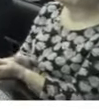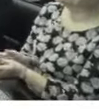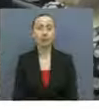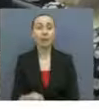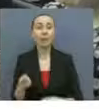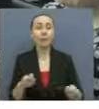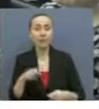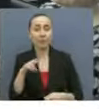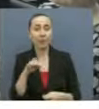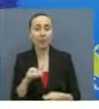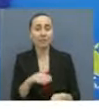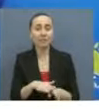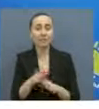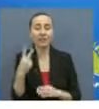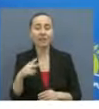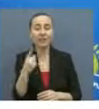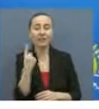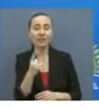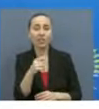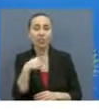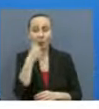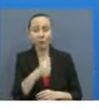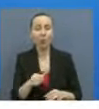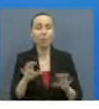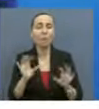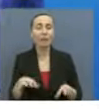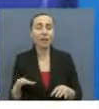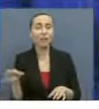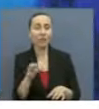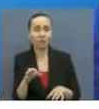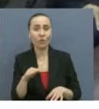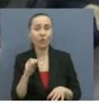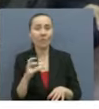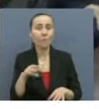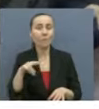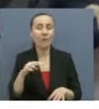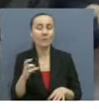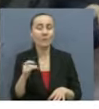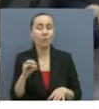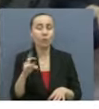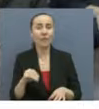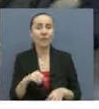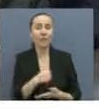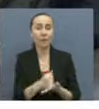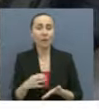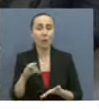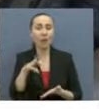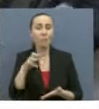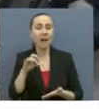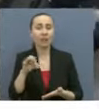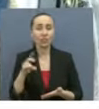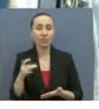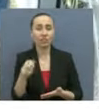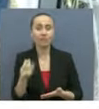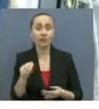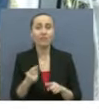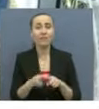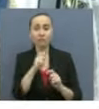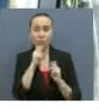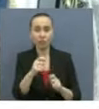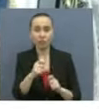Правящей партии исполняется 21 год. Председатель областного филиала партии Нур Отан Аким области Эрмек Маржикбаев вручил